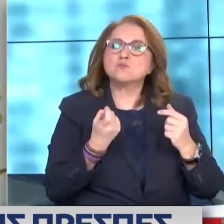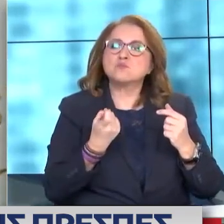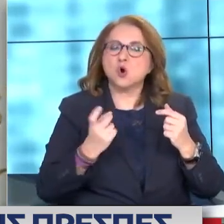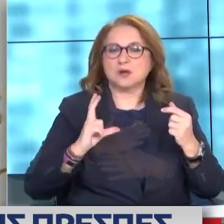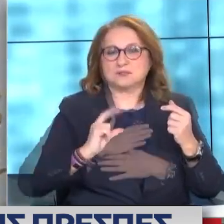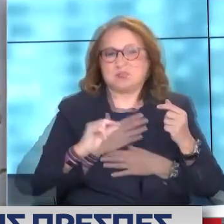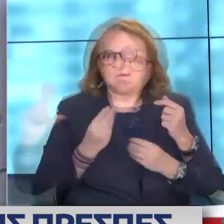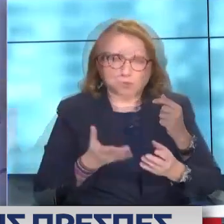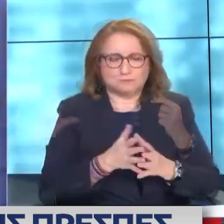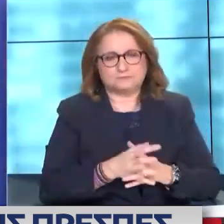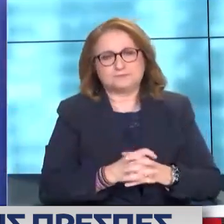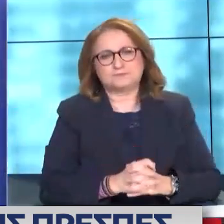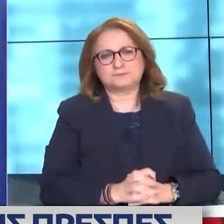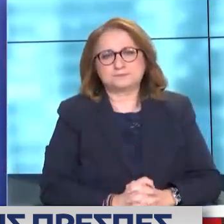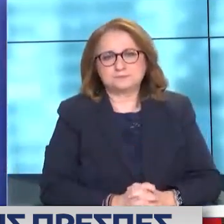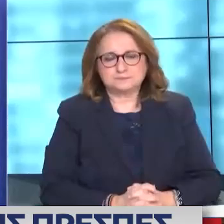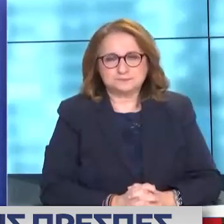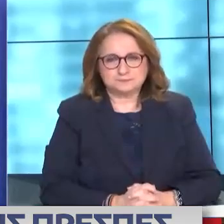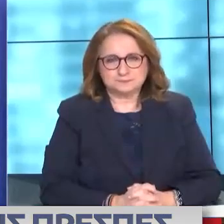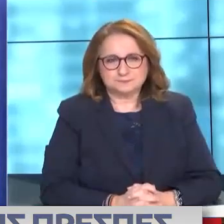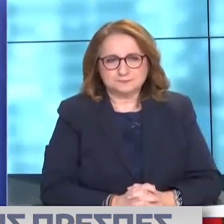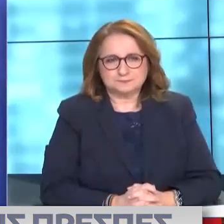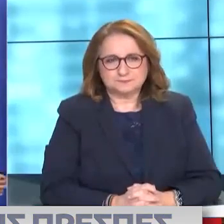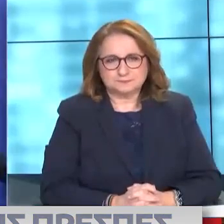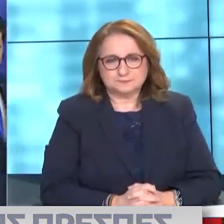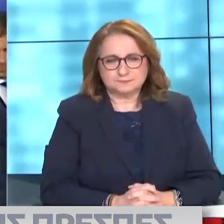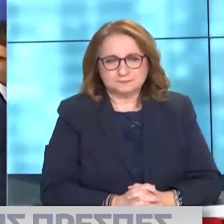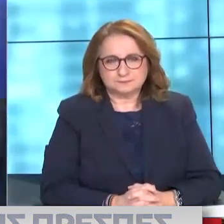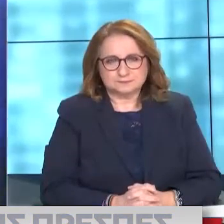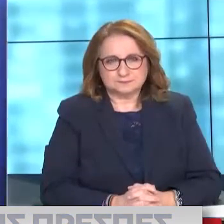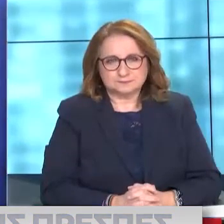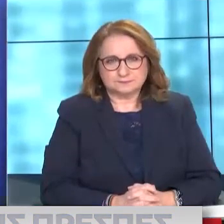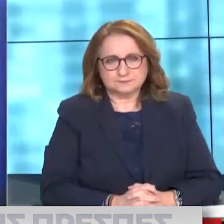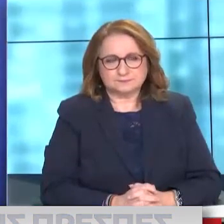με τέτοιο ζήλο για την εφαρμογή μιας διάτρητης από την πλευρά των Σκοπιανών συμφωνίας?